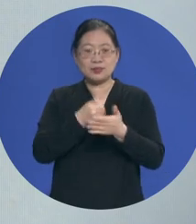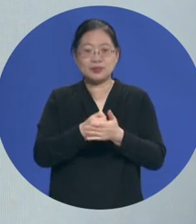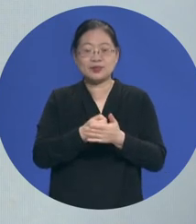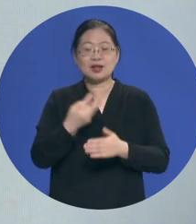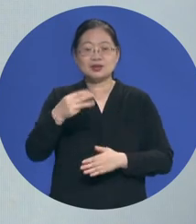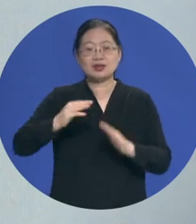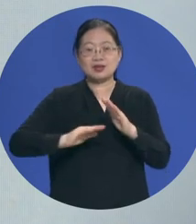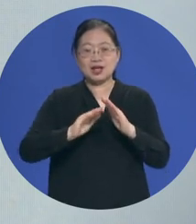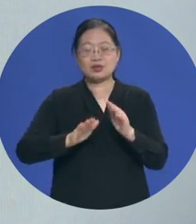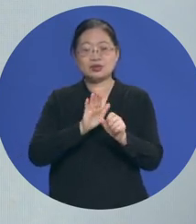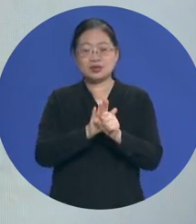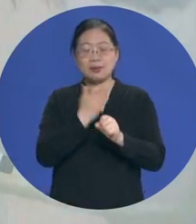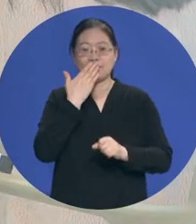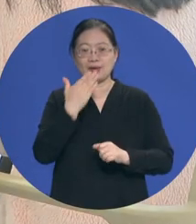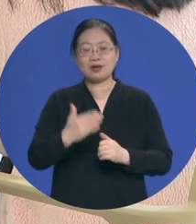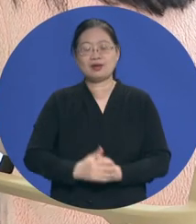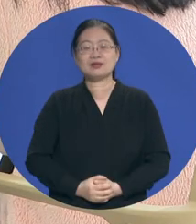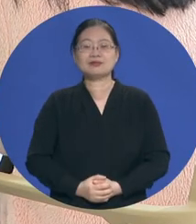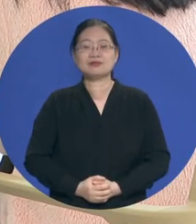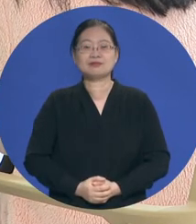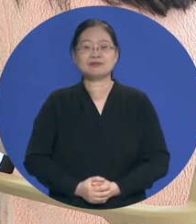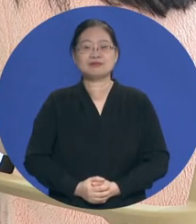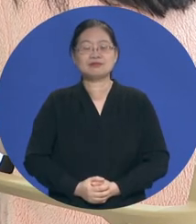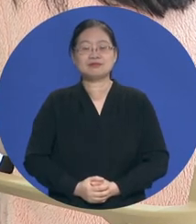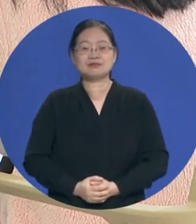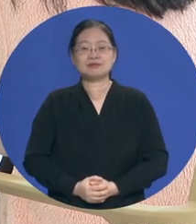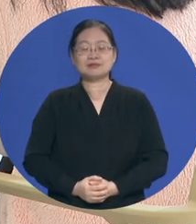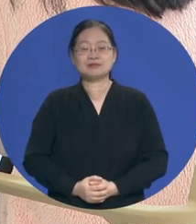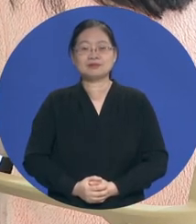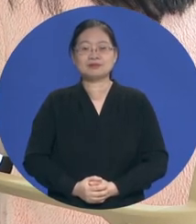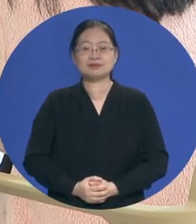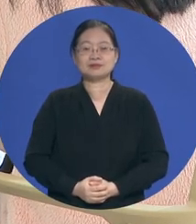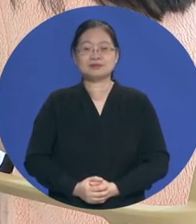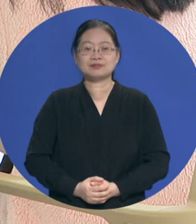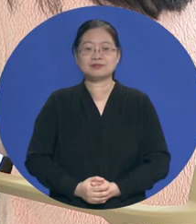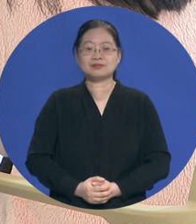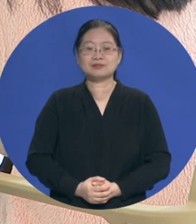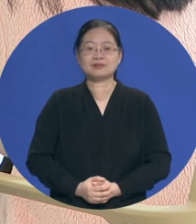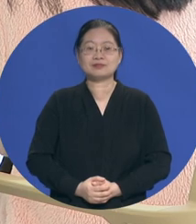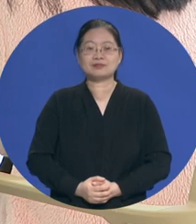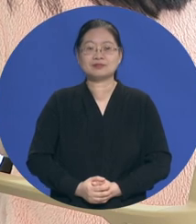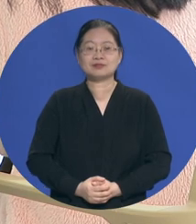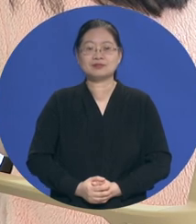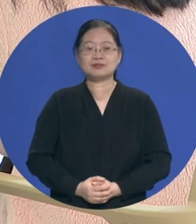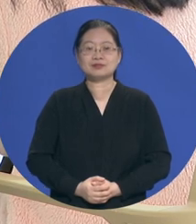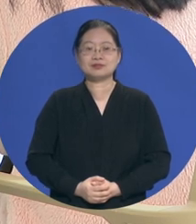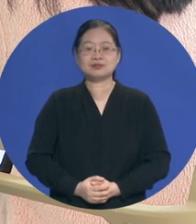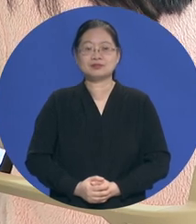3천 가구가 지원받을 수 있을 것으로 예상됩니다. GTV 뉴스 최창순입니다.